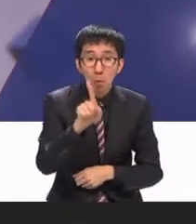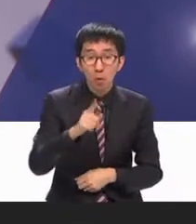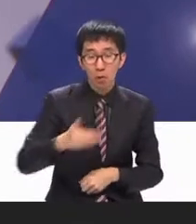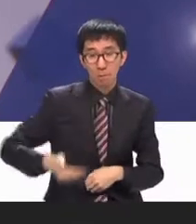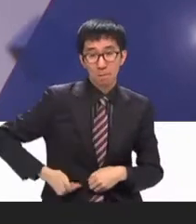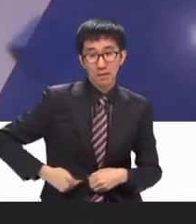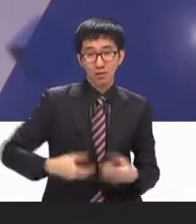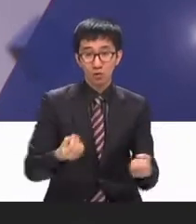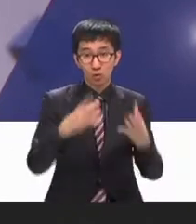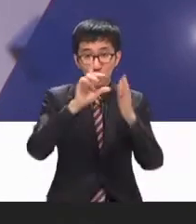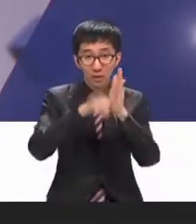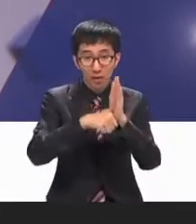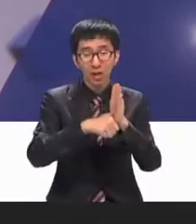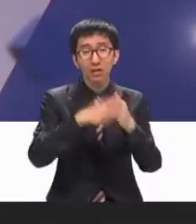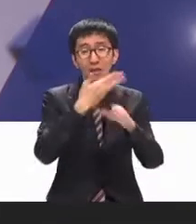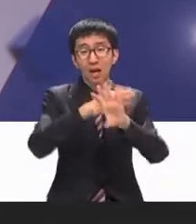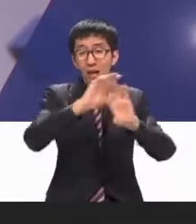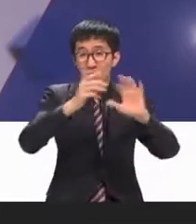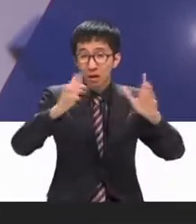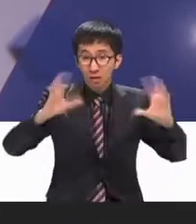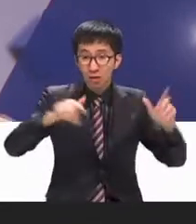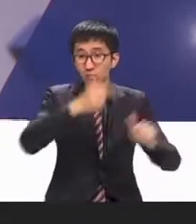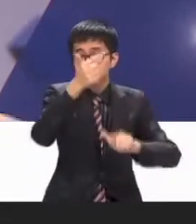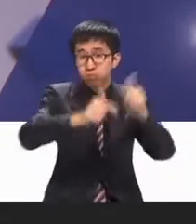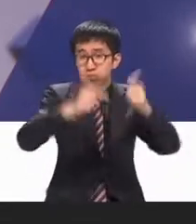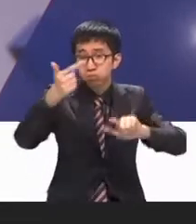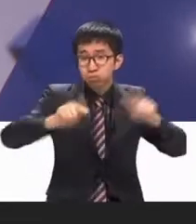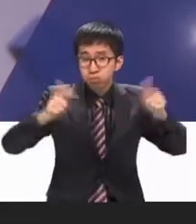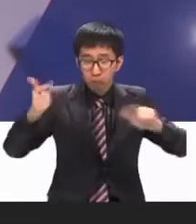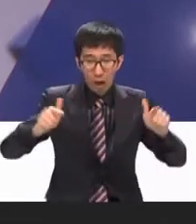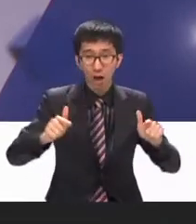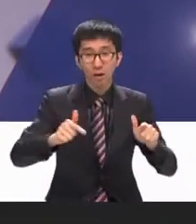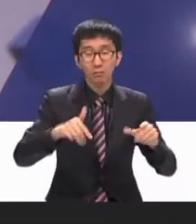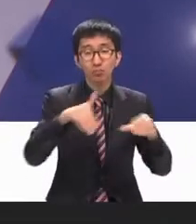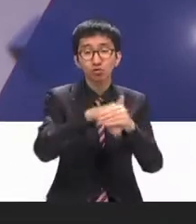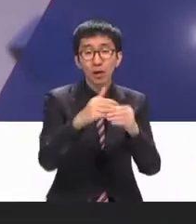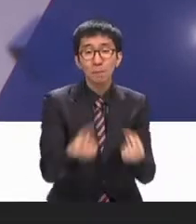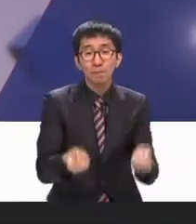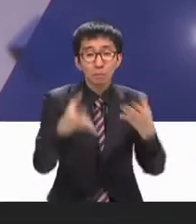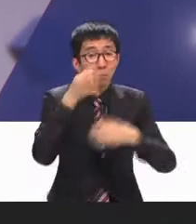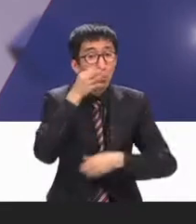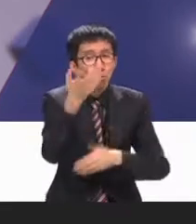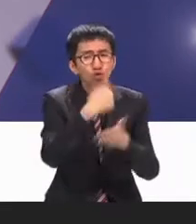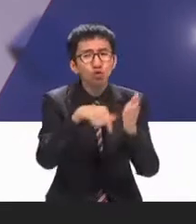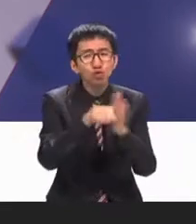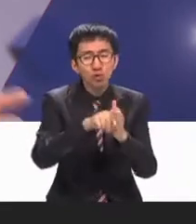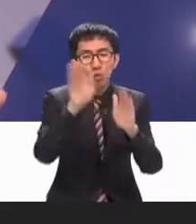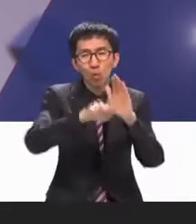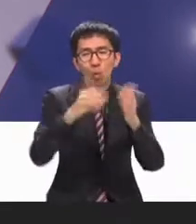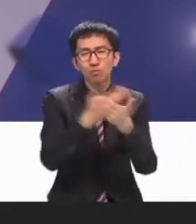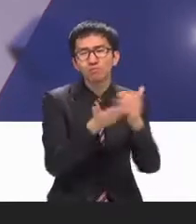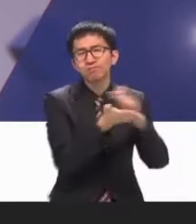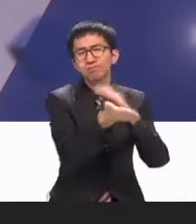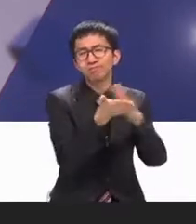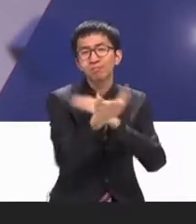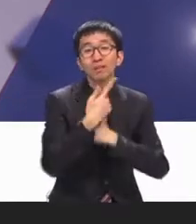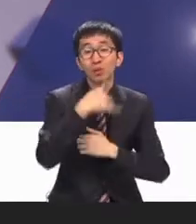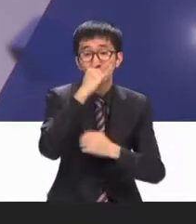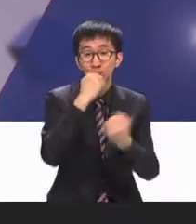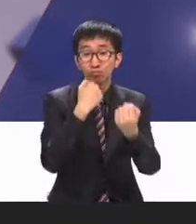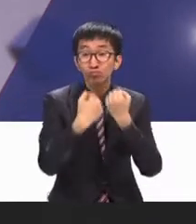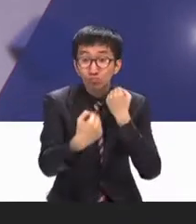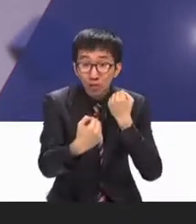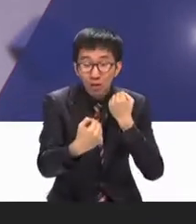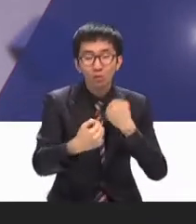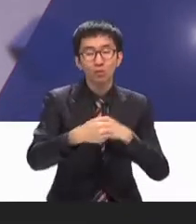다문화 저 가치를 살리자고 곡물을 보낼 정도로 이런 문제가 심각한데 그런 공문을 아무리 보내도 여전히